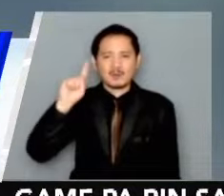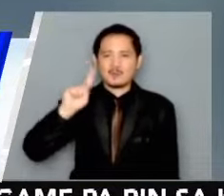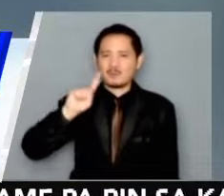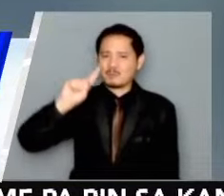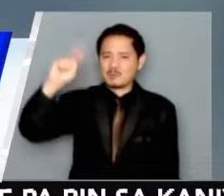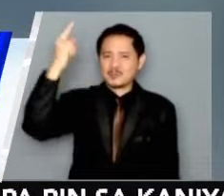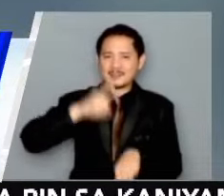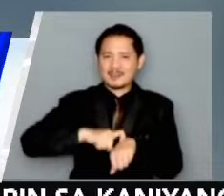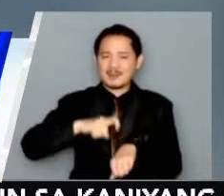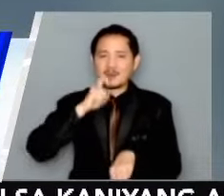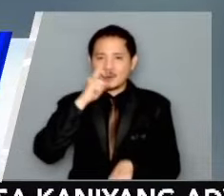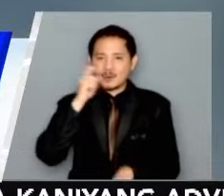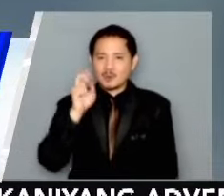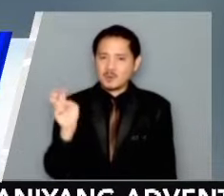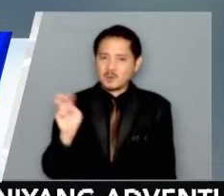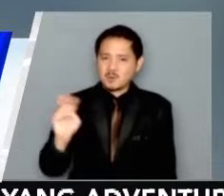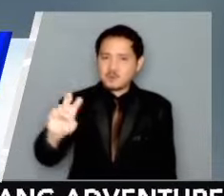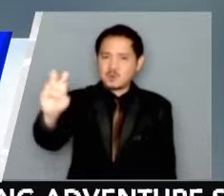para bisitahin ang